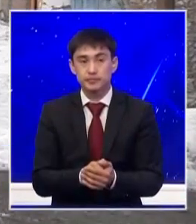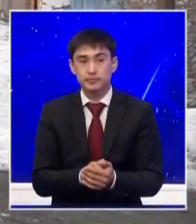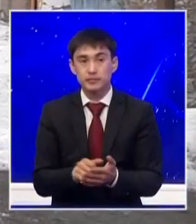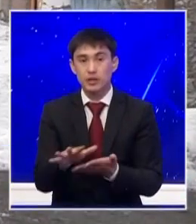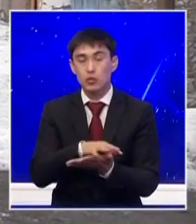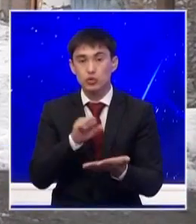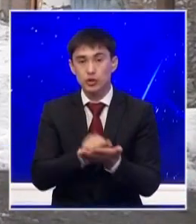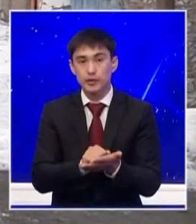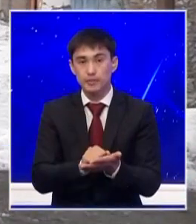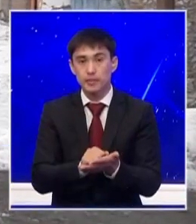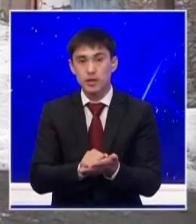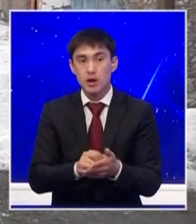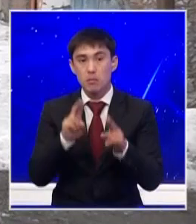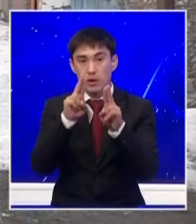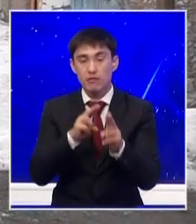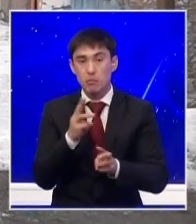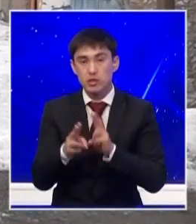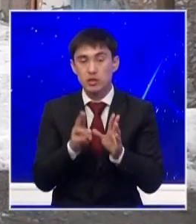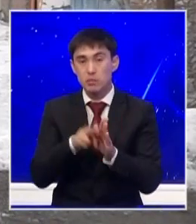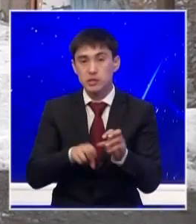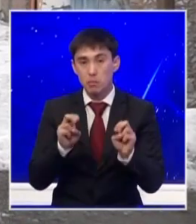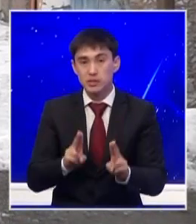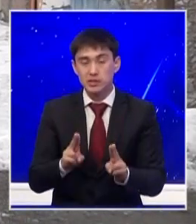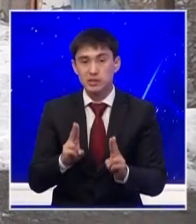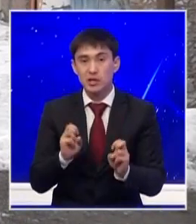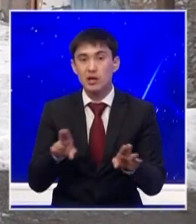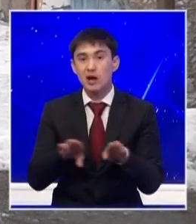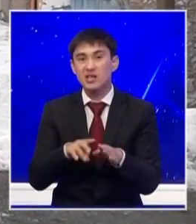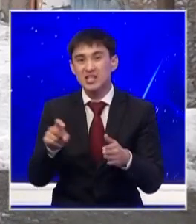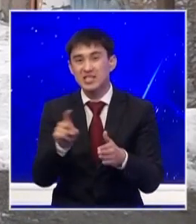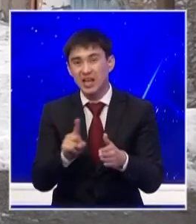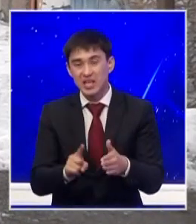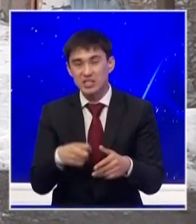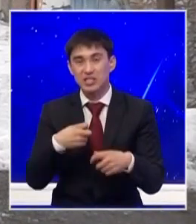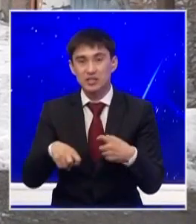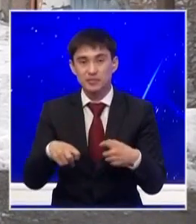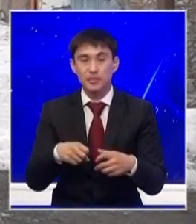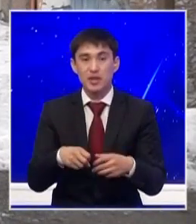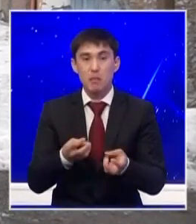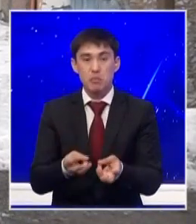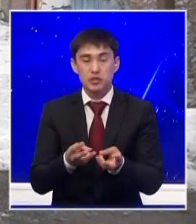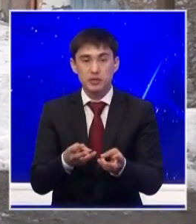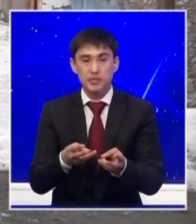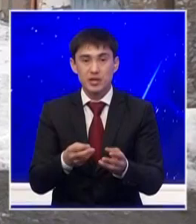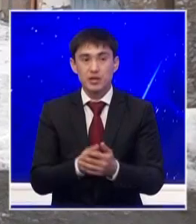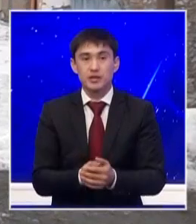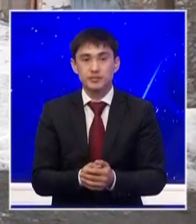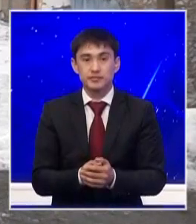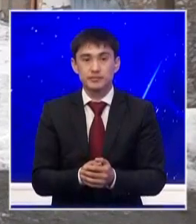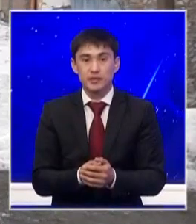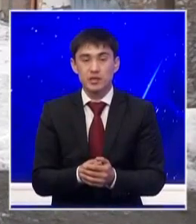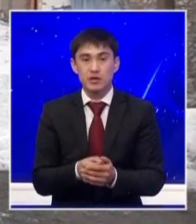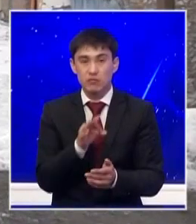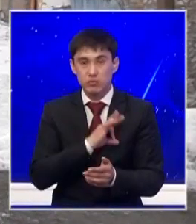нарушение правил пожарной безопасности таких как трещины печи отопительной печи